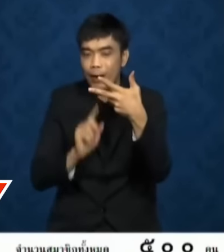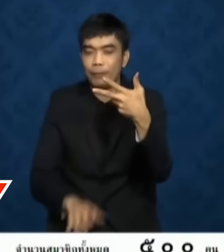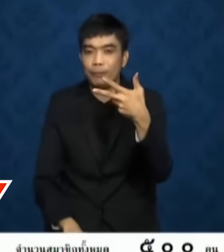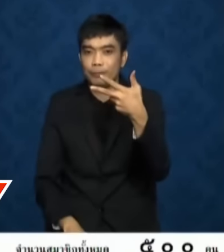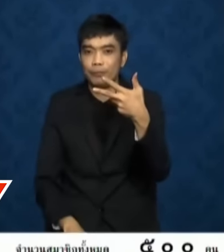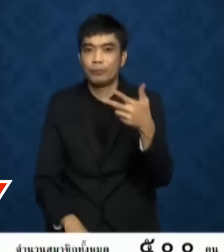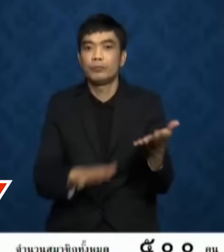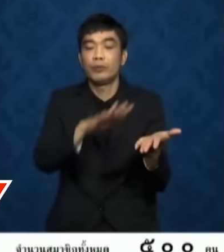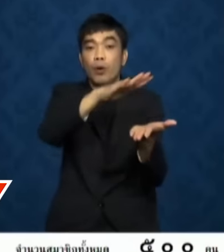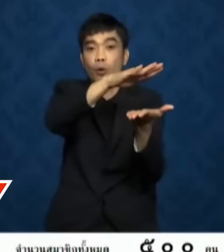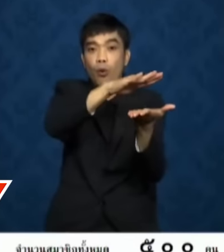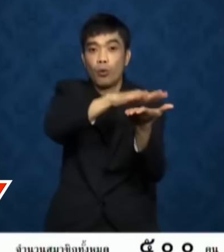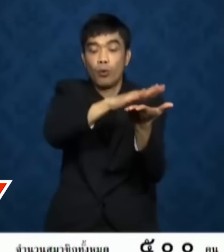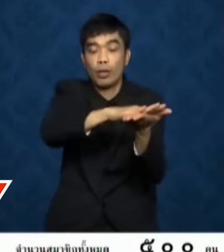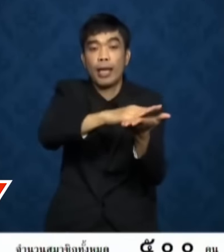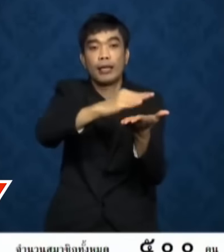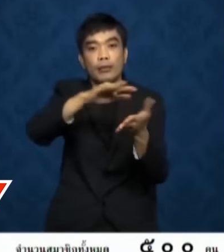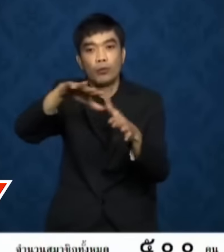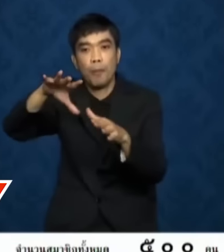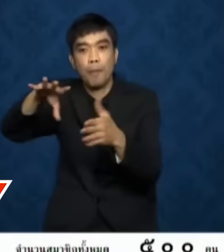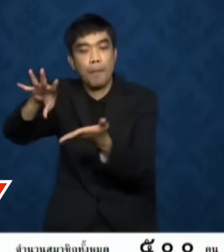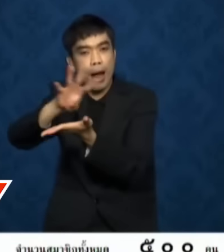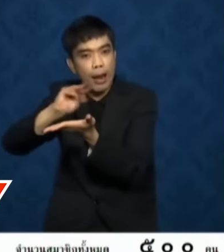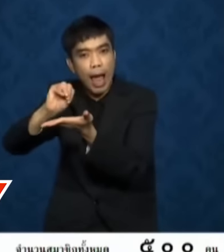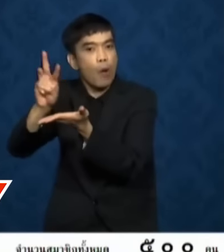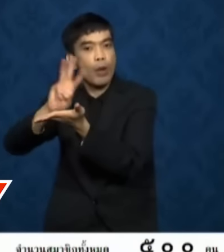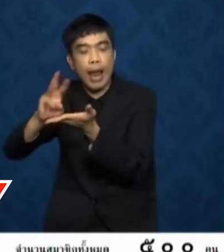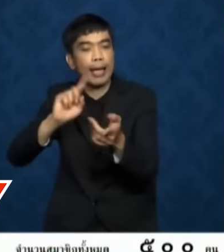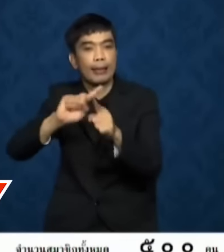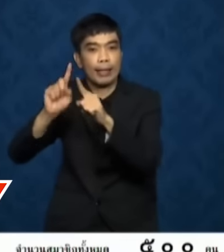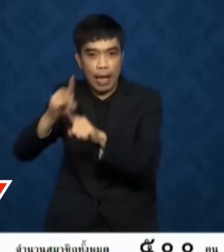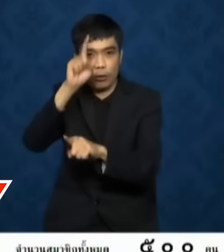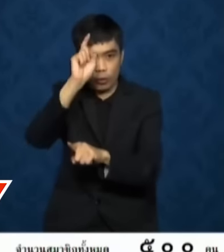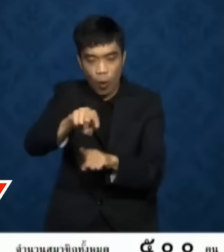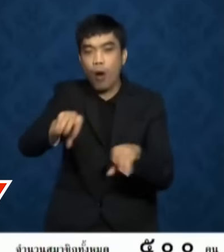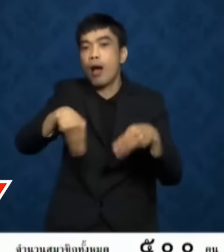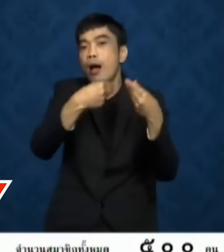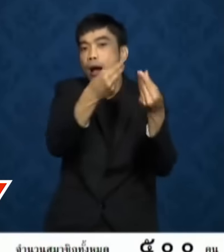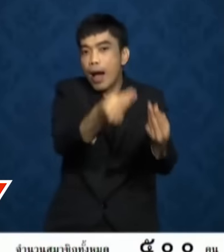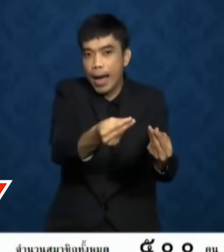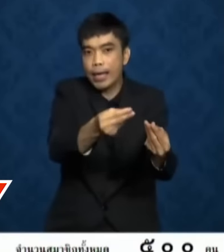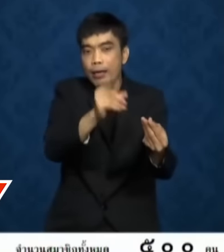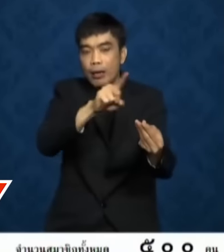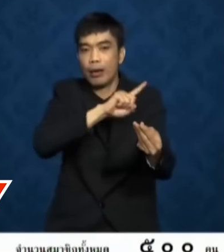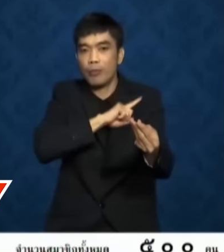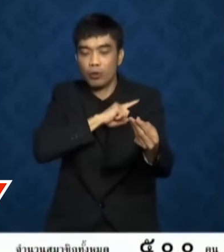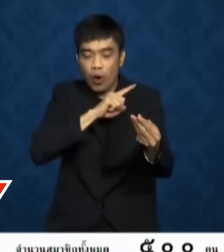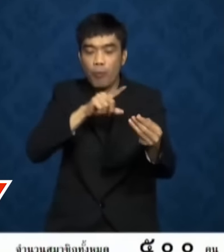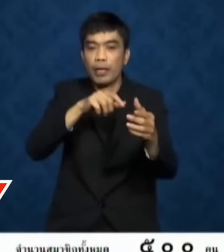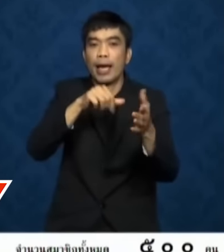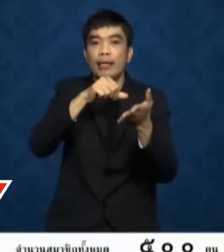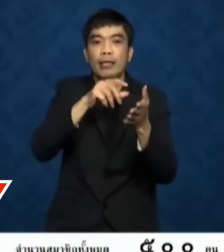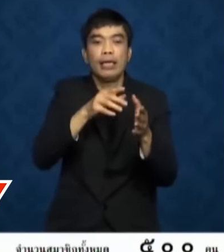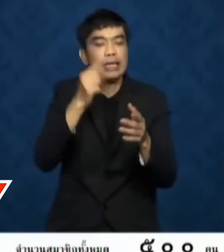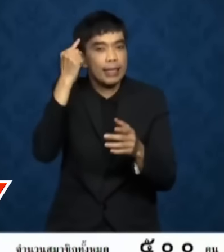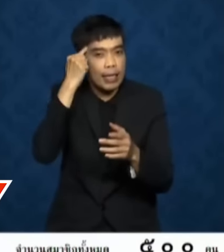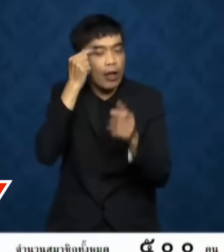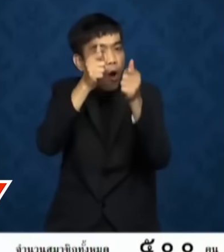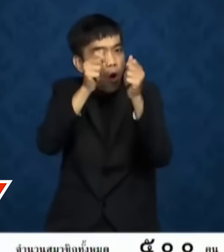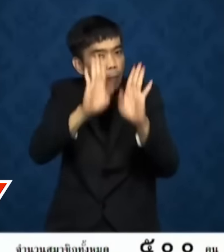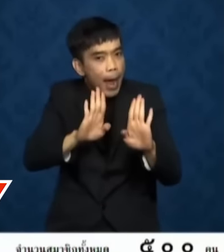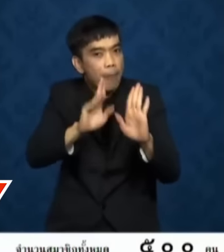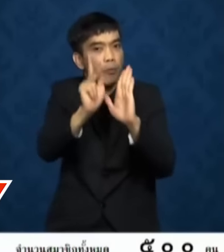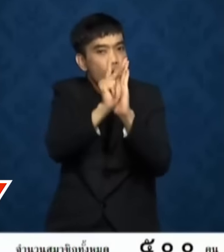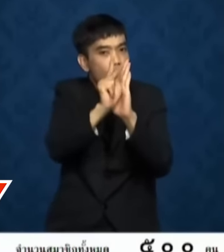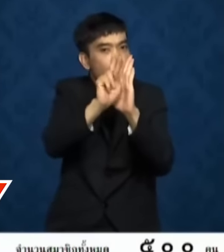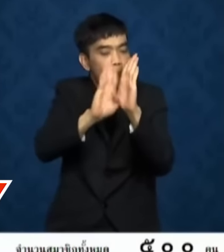ที่สถานศึกษาให้นักเรียนและนักศึกษานั้นมามีส่วนร่วมในการออกแบบการศึกษาและกติกาในโรงเรียนมากขึ้นความเป็น